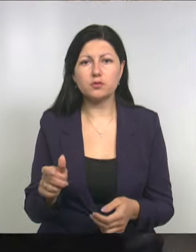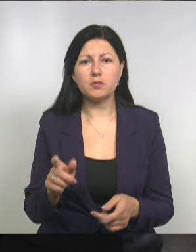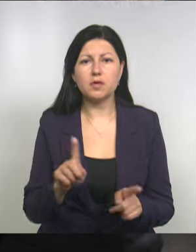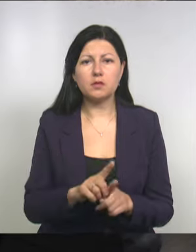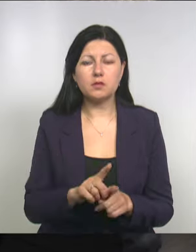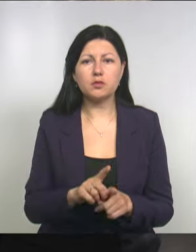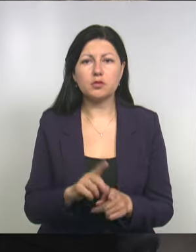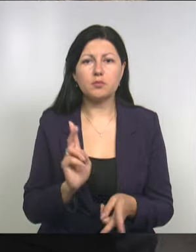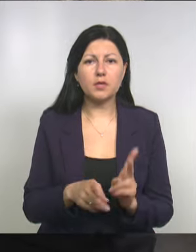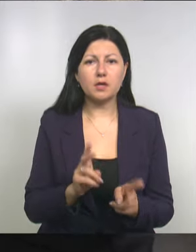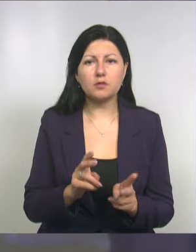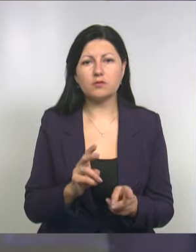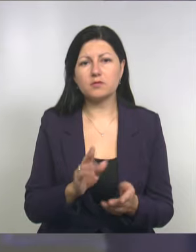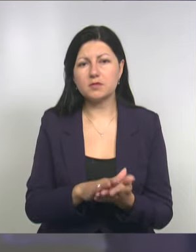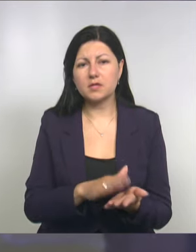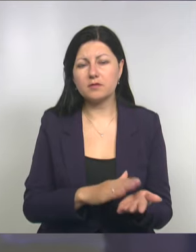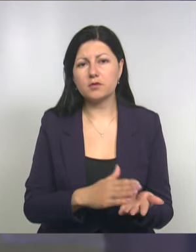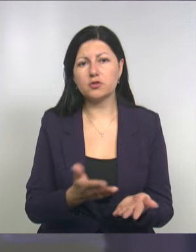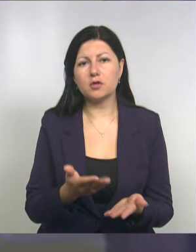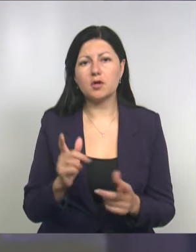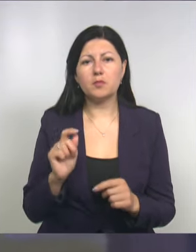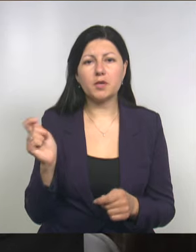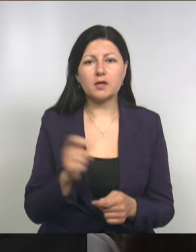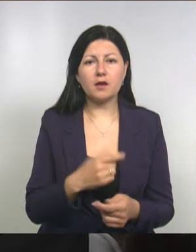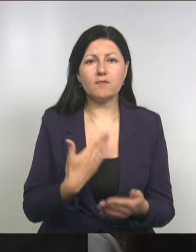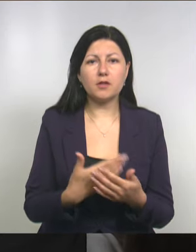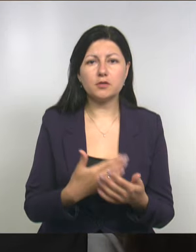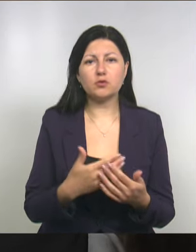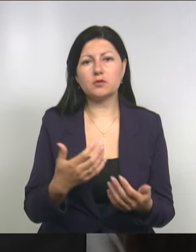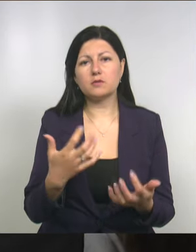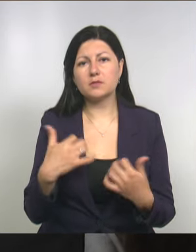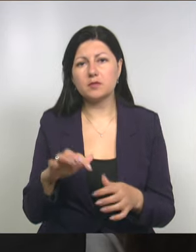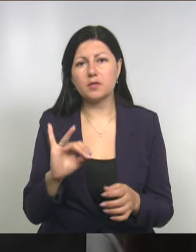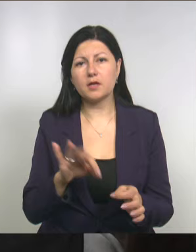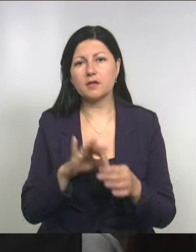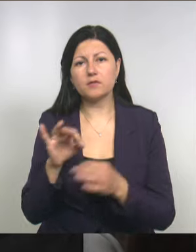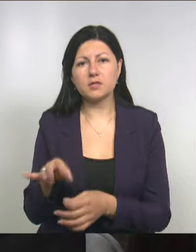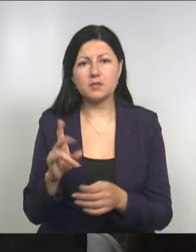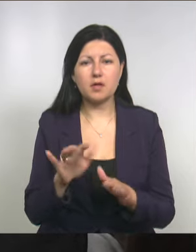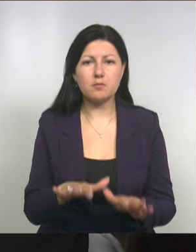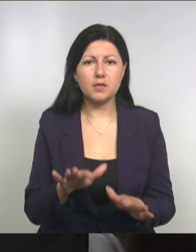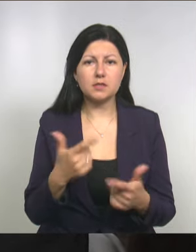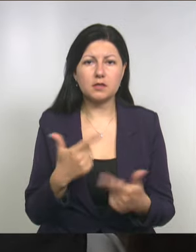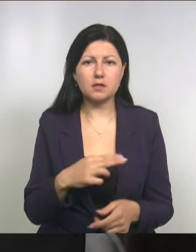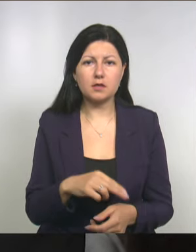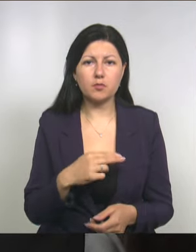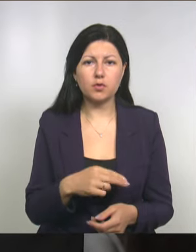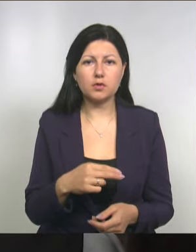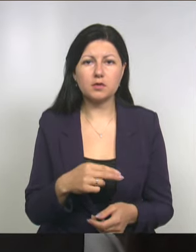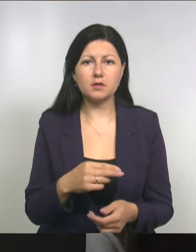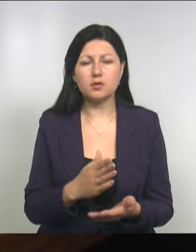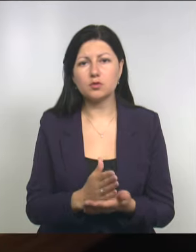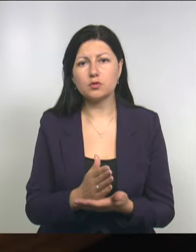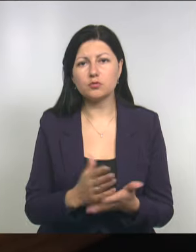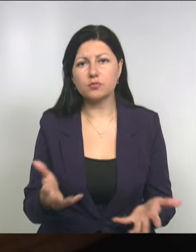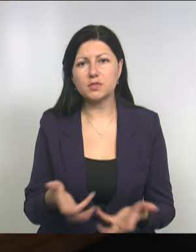Также приготовили сэндвичи. Приехали волонтеры, забрали сэндвичи, отвезли их на место, где работали